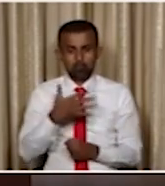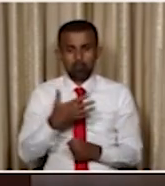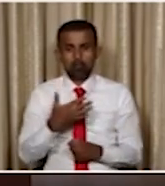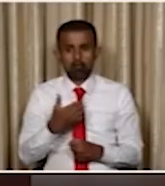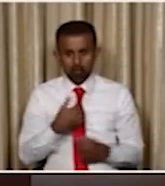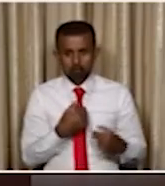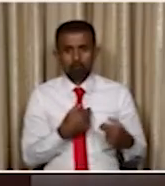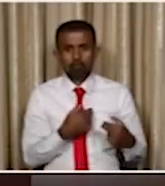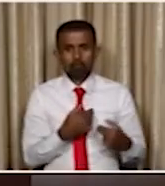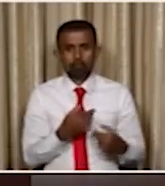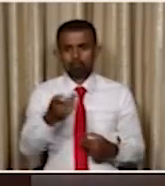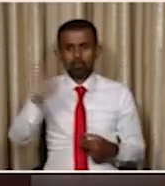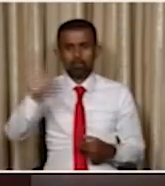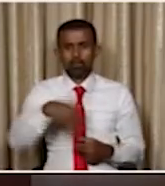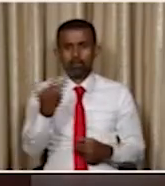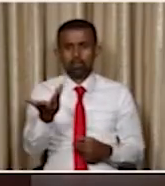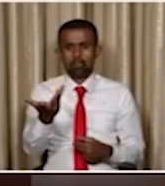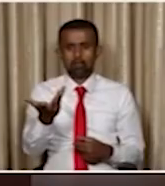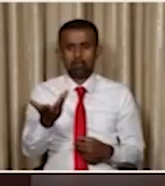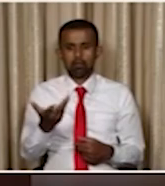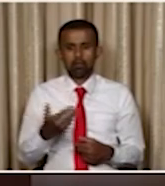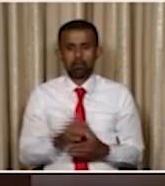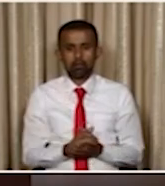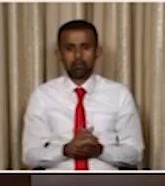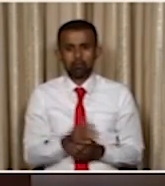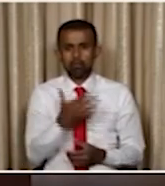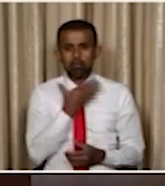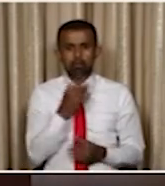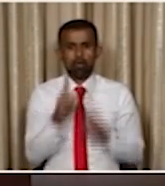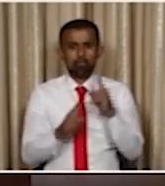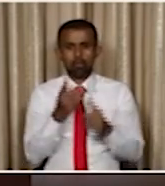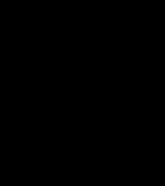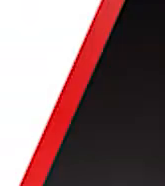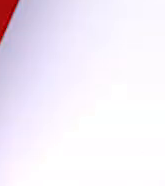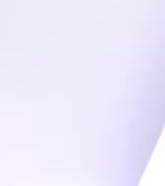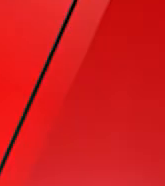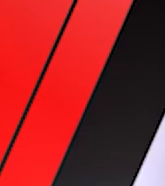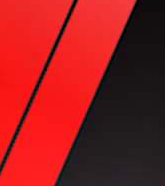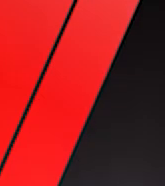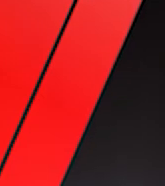වගකීම් මෙතුමල්ලා ඉන්නේ. මේගොල්ලෝ මේ මිනිස්සුන්ව මගහැරලා බොරුවට කයිය ගහනවා මෙතෙන්ට ඇවිල්ලා.